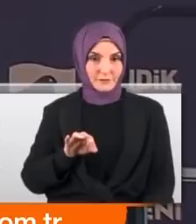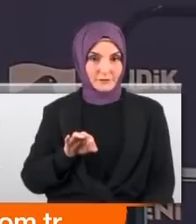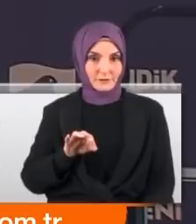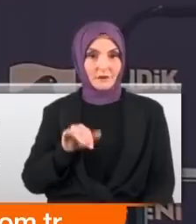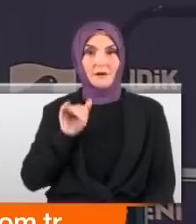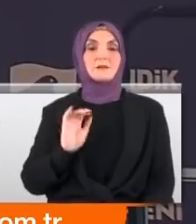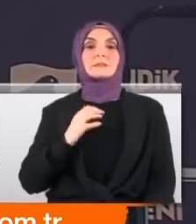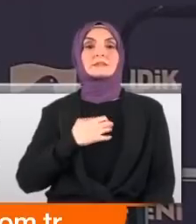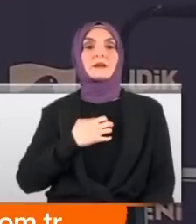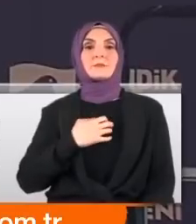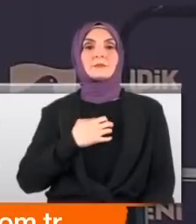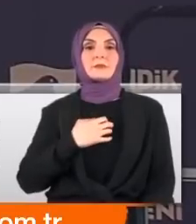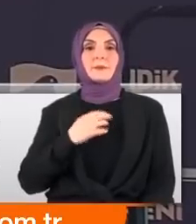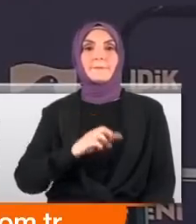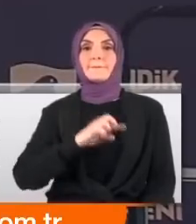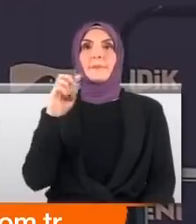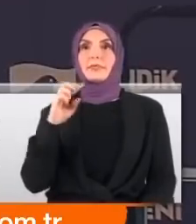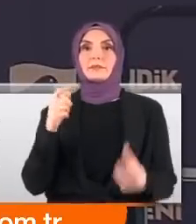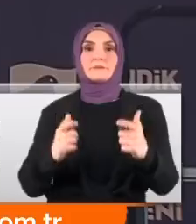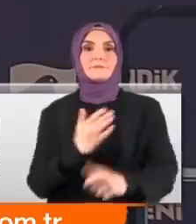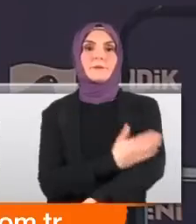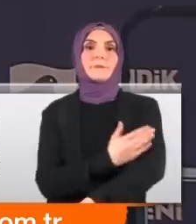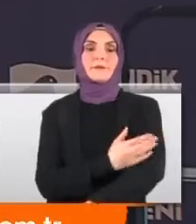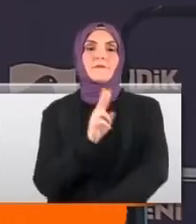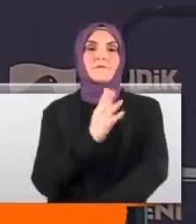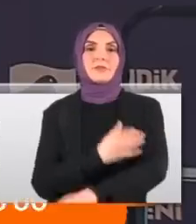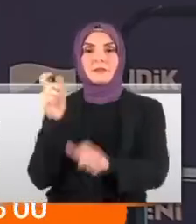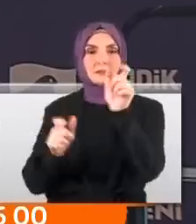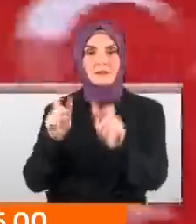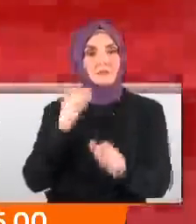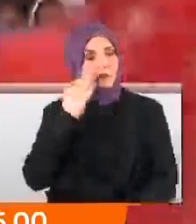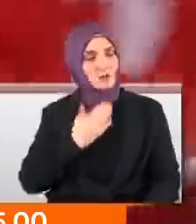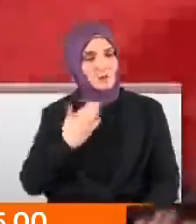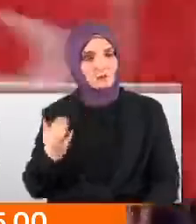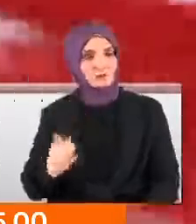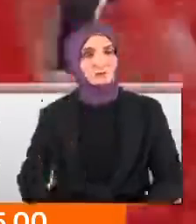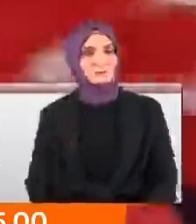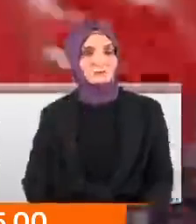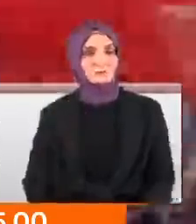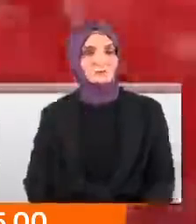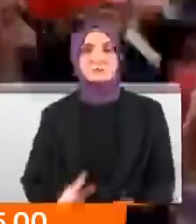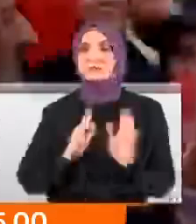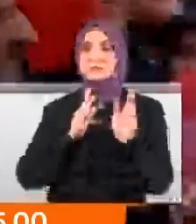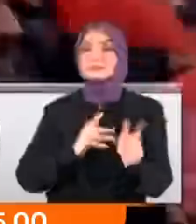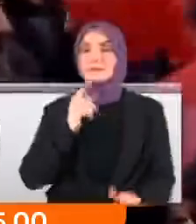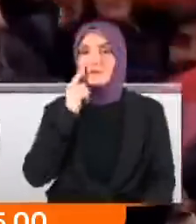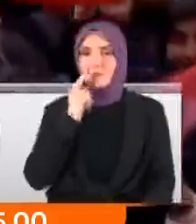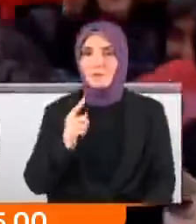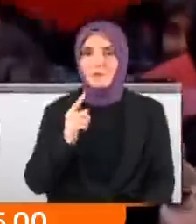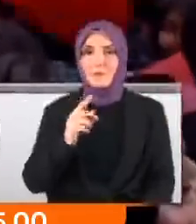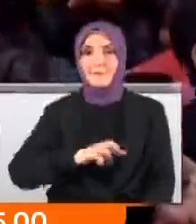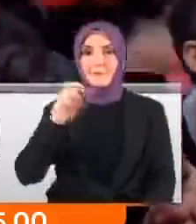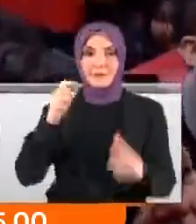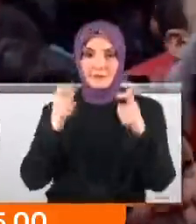sahibi Pendikli vatandaşlarımıza hayırlı olmasını diliyorum. Ve sıra Pendik'te 4 milyar liraya mal